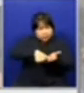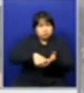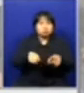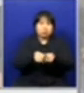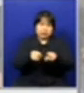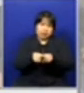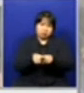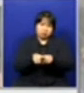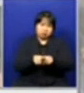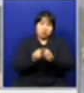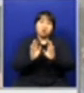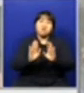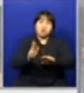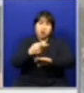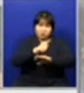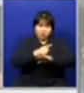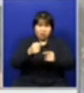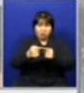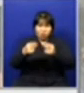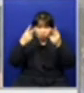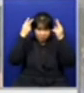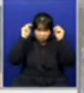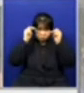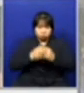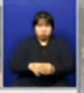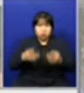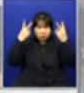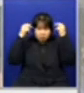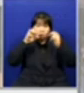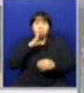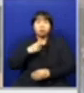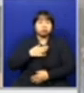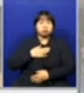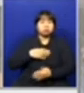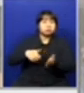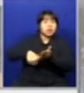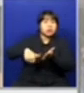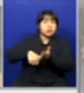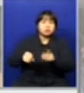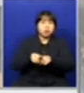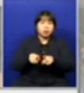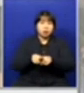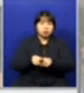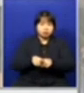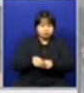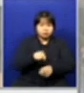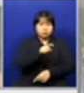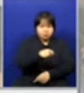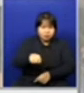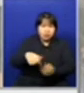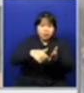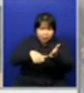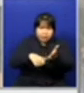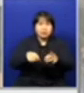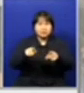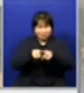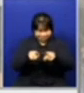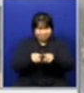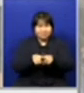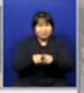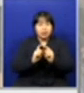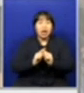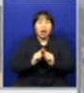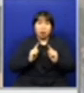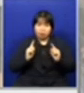สภาผ่านถึงท่านนายกท่านนายกก็บอกว่าท่านเสียภาษีเหมือนกันทุกคนก็เสียค่ะท่านประธานค่ะแต่ขณะเ